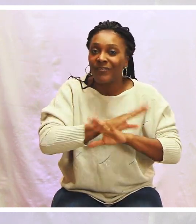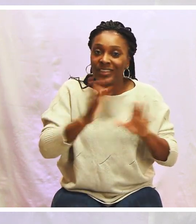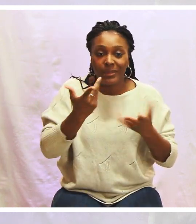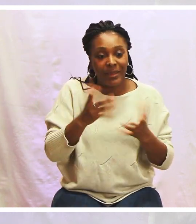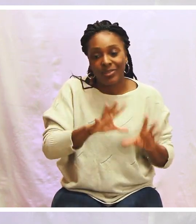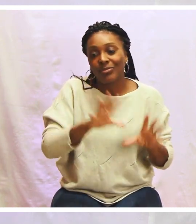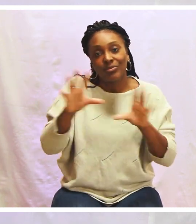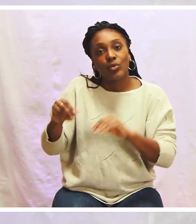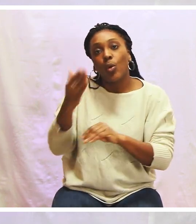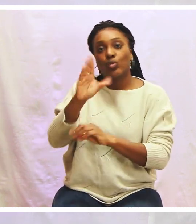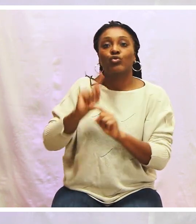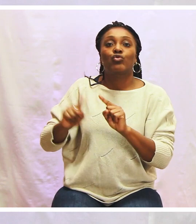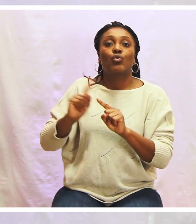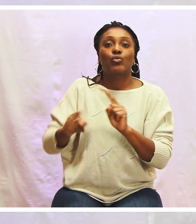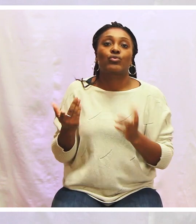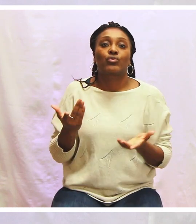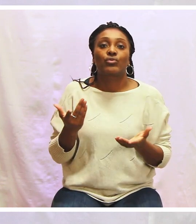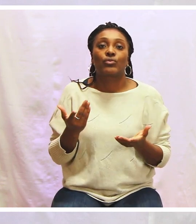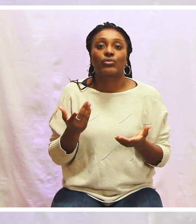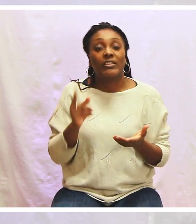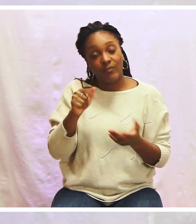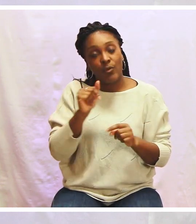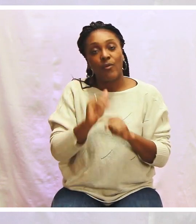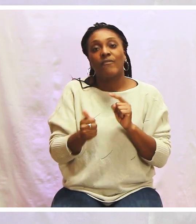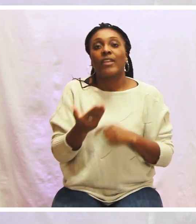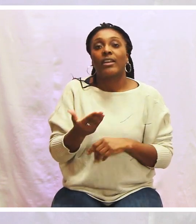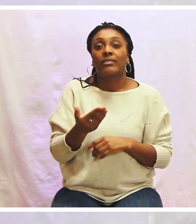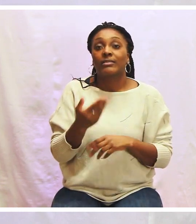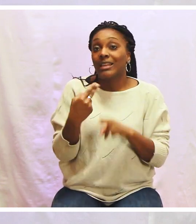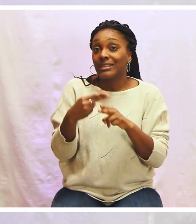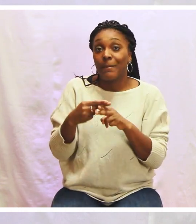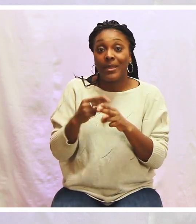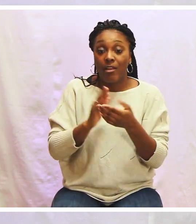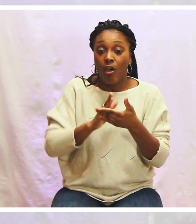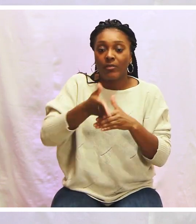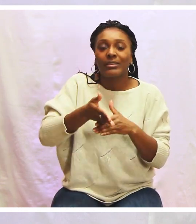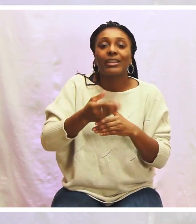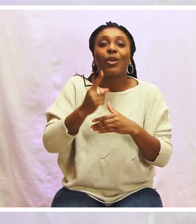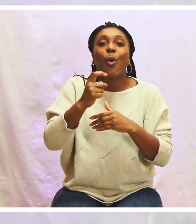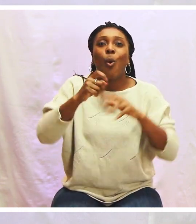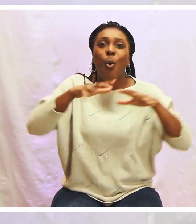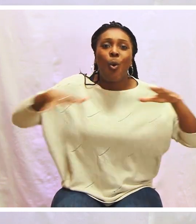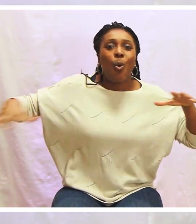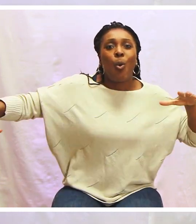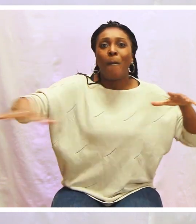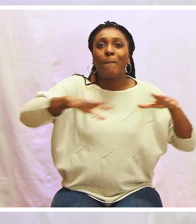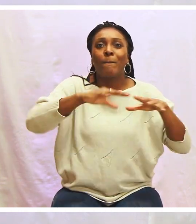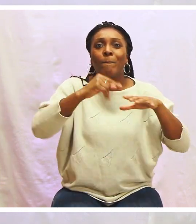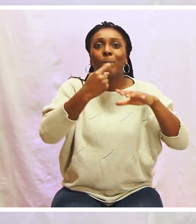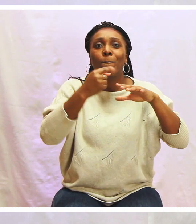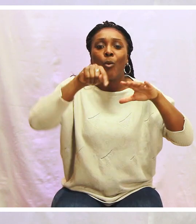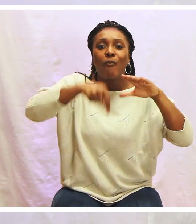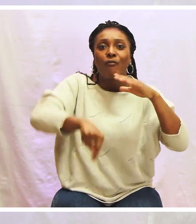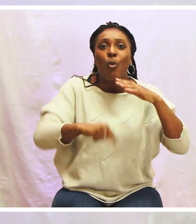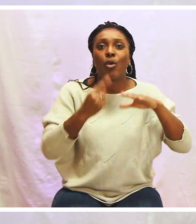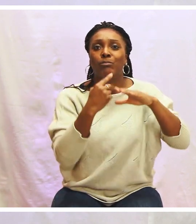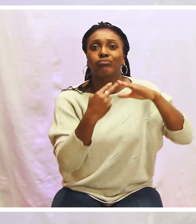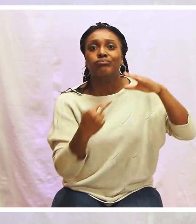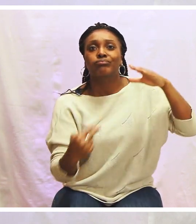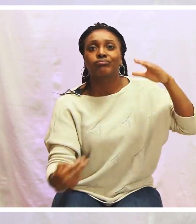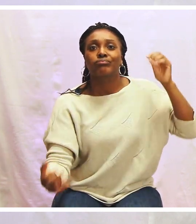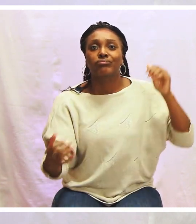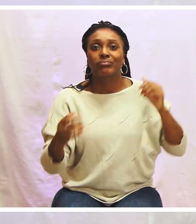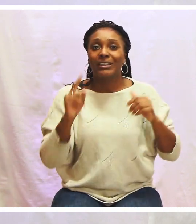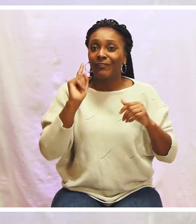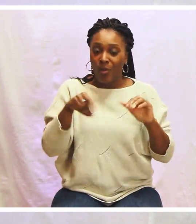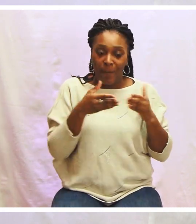chose, et fais-le. Ça s'appelle entrer dans les grandes eaux. Et à un moment donné, eh bien, tu dois sortir de ta barque et dire, c'est bon